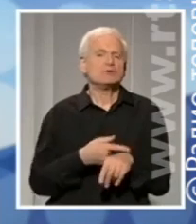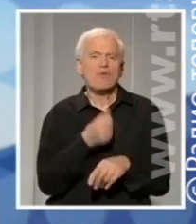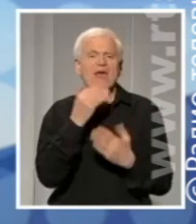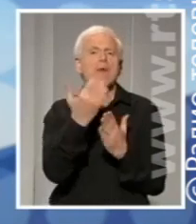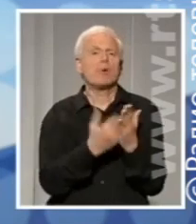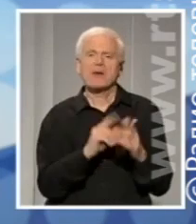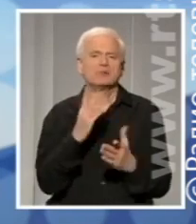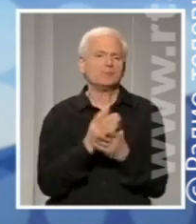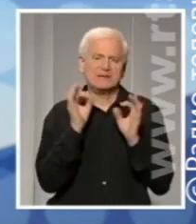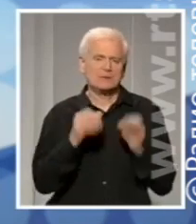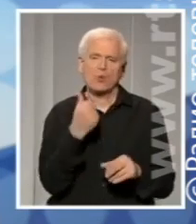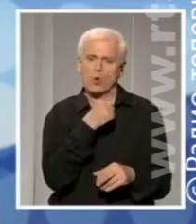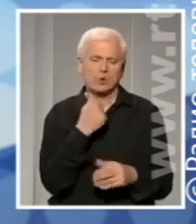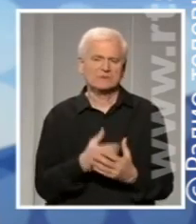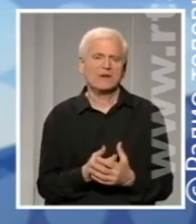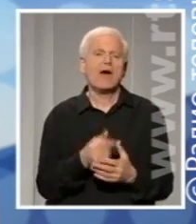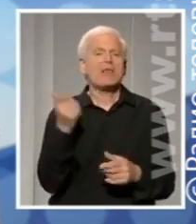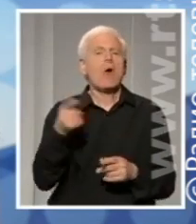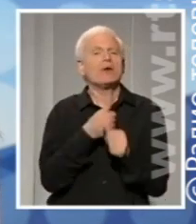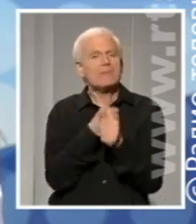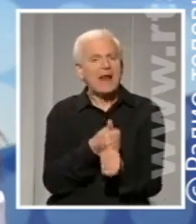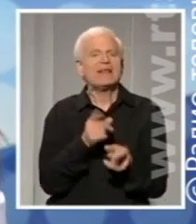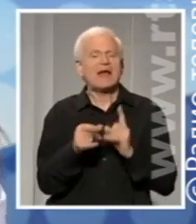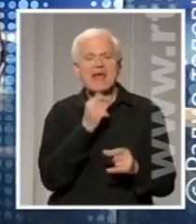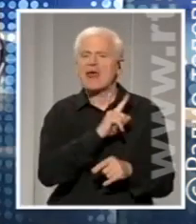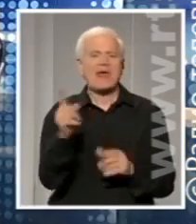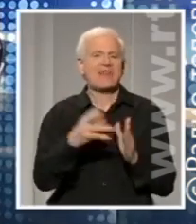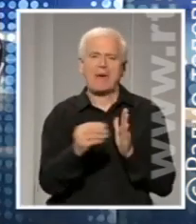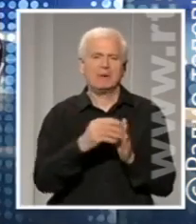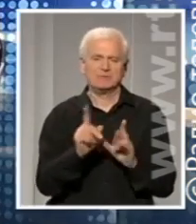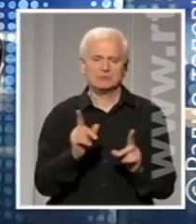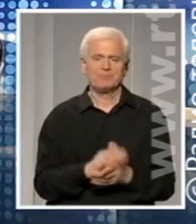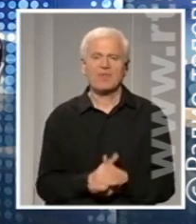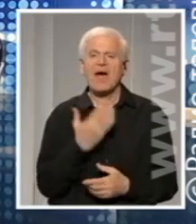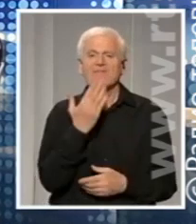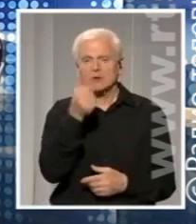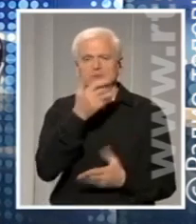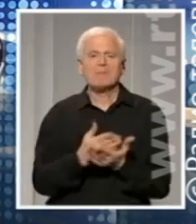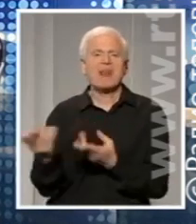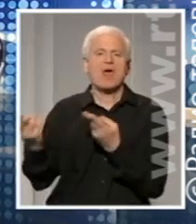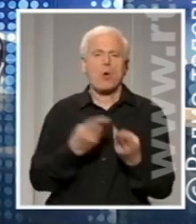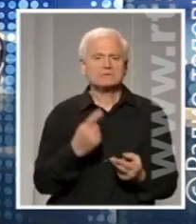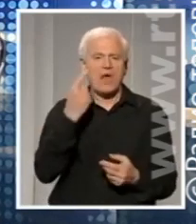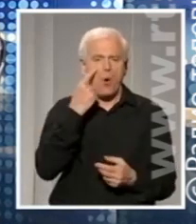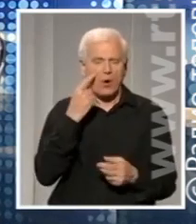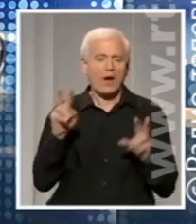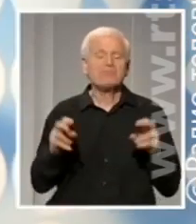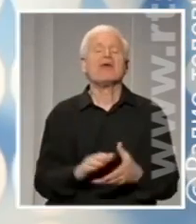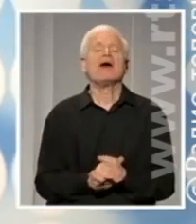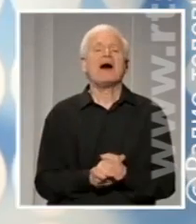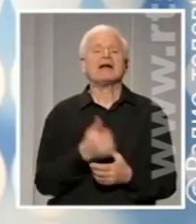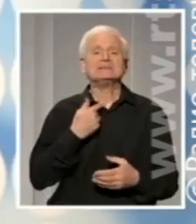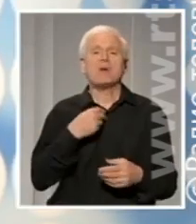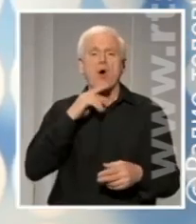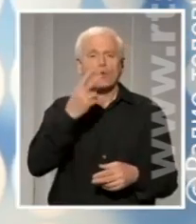biti dosadno pred ekrana. Dakle, da prate nastavu i da ne prepisuju. Hvala vam što ste bili gosti Oka. Ja se nadam da smo odgovorili na većinu pitanja